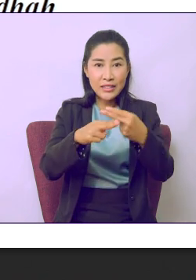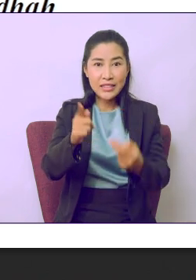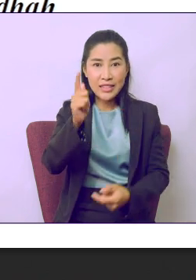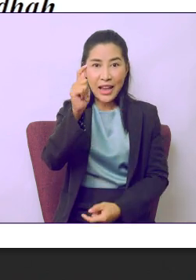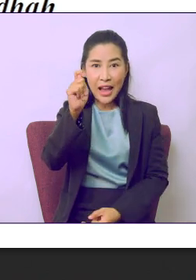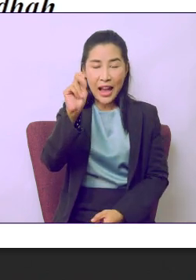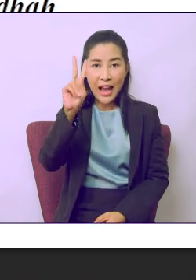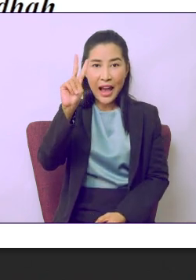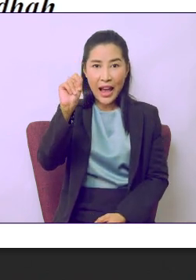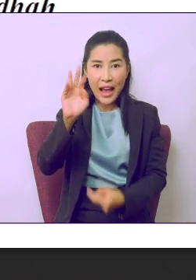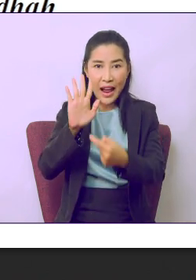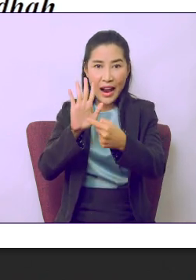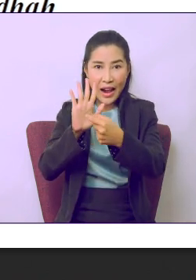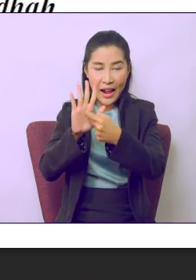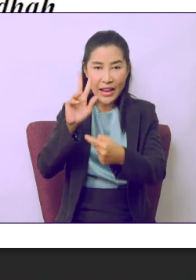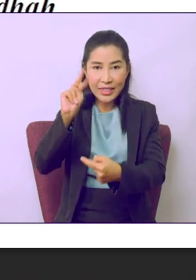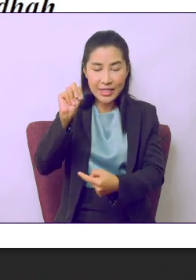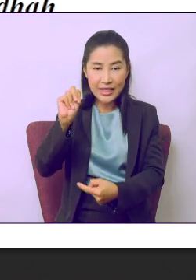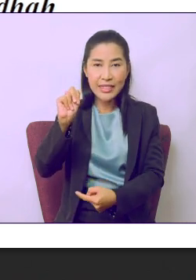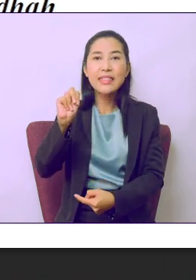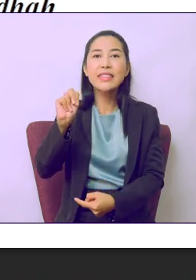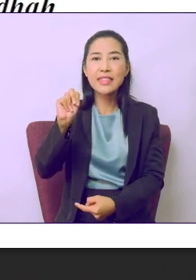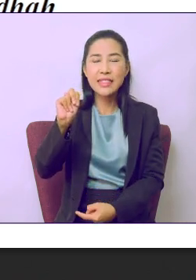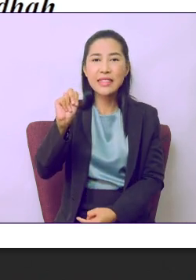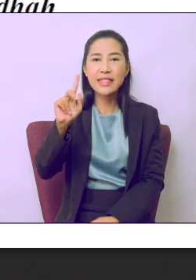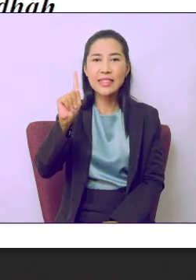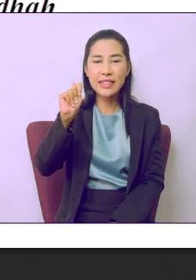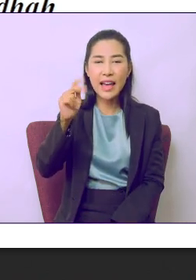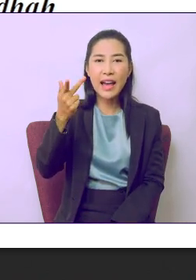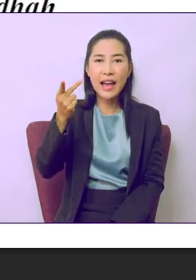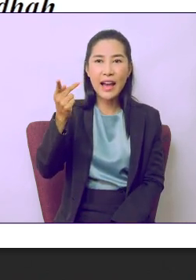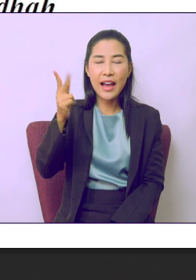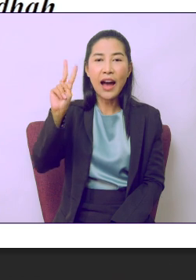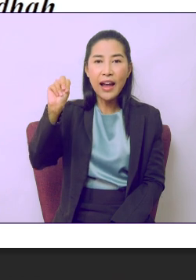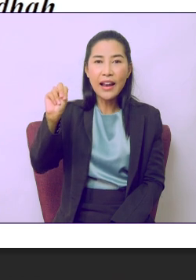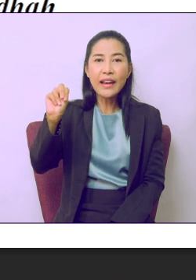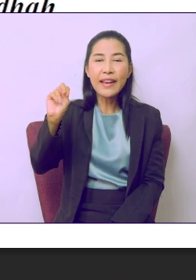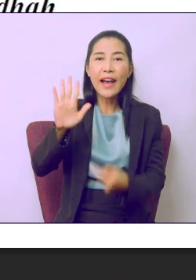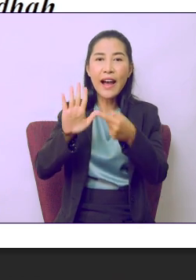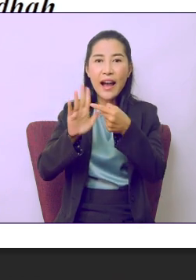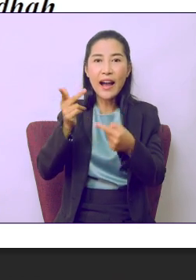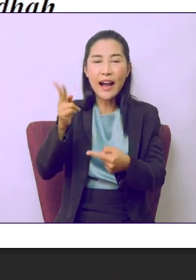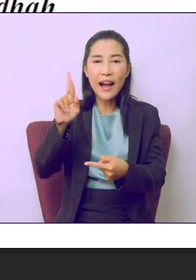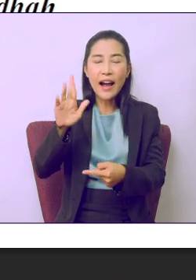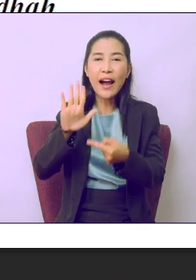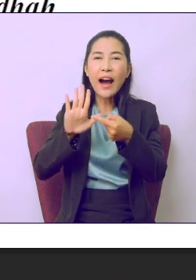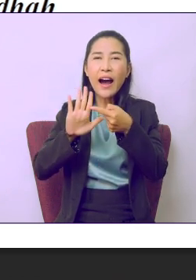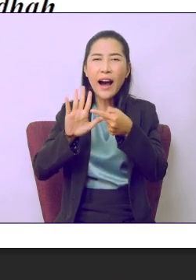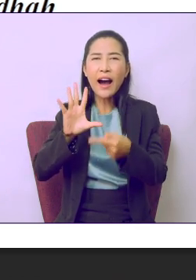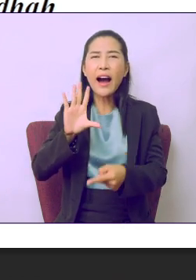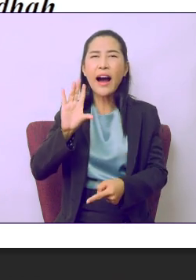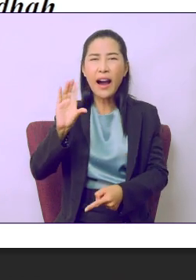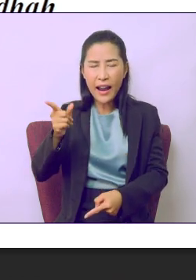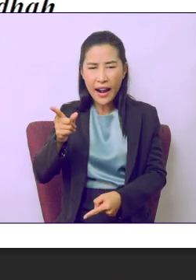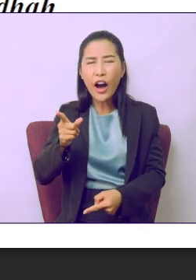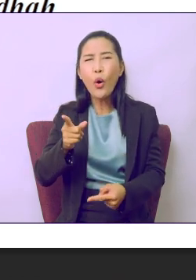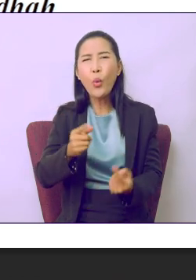เเขาเชื่อว่าเขาเชื่อว่าปตัญชลีอ่ะครับปตันฤาษีปตัญชลีเนี่ยเป็นอ่าอนันตนาคราชเนี่ยอวตารมากลับมา